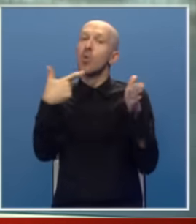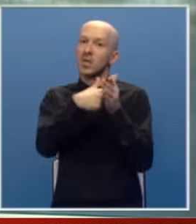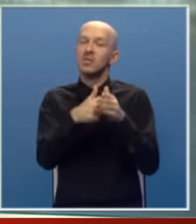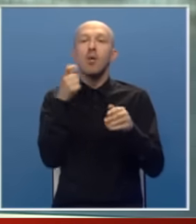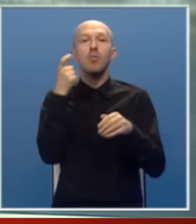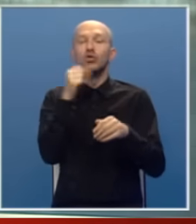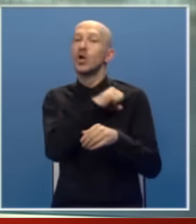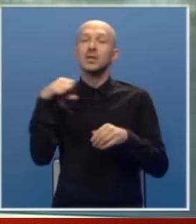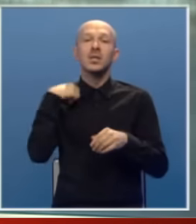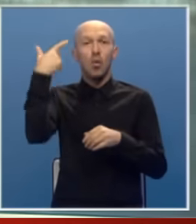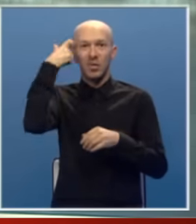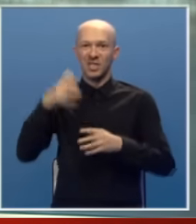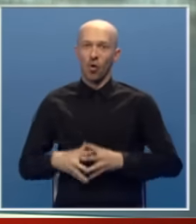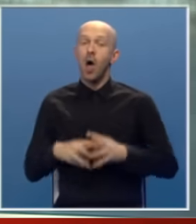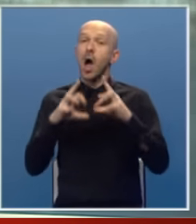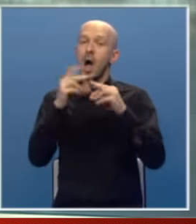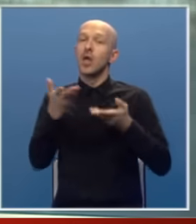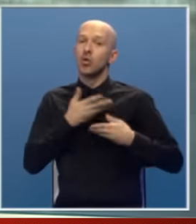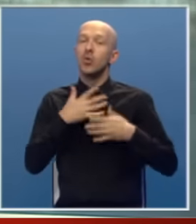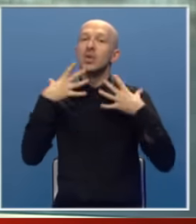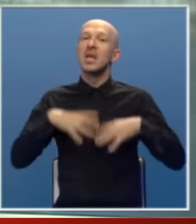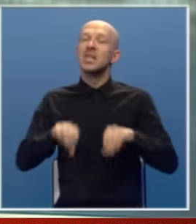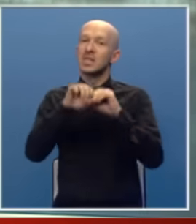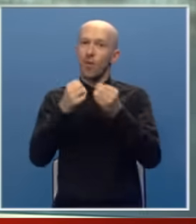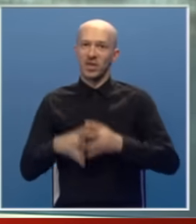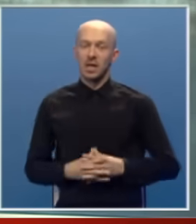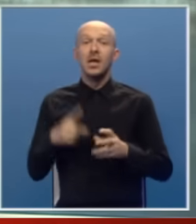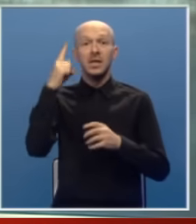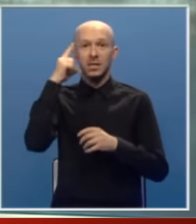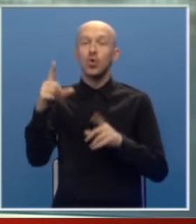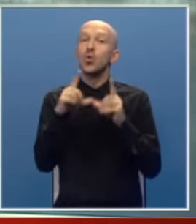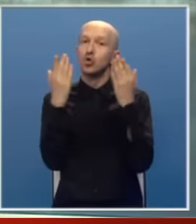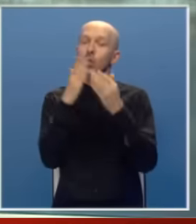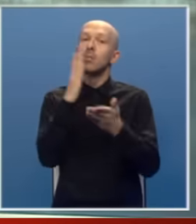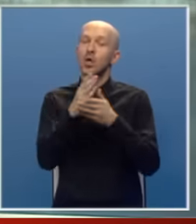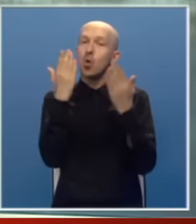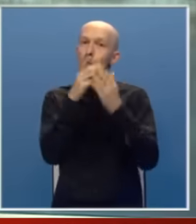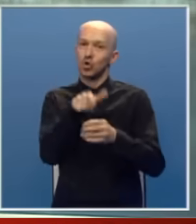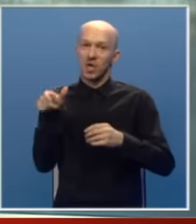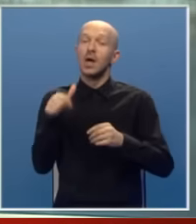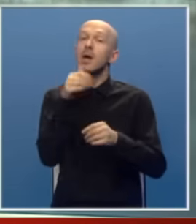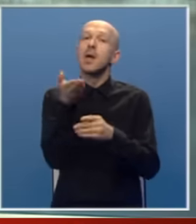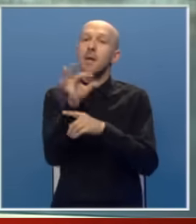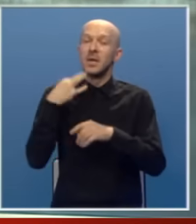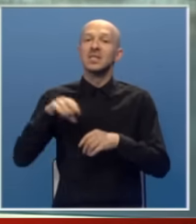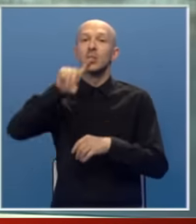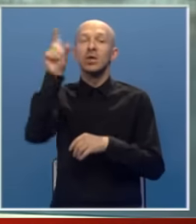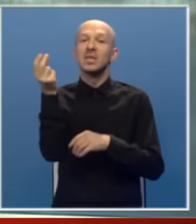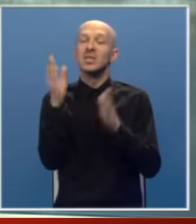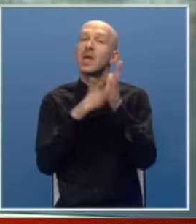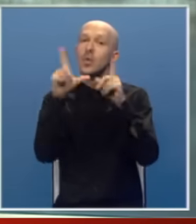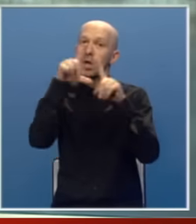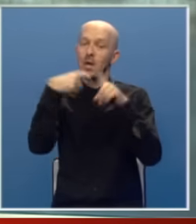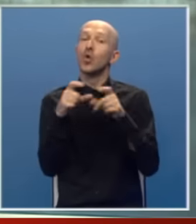on je pokušao samoubistvo, ali je zadobio tjelesne povrede. Saznajemo da je u školi bilo i učenika. Predsjednik Republike Srpske